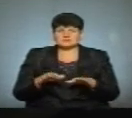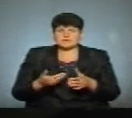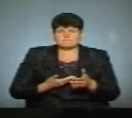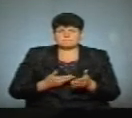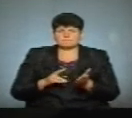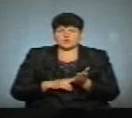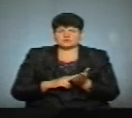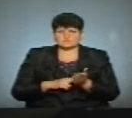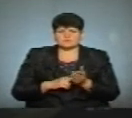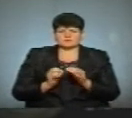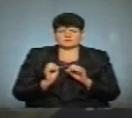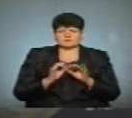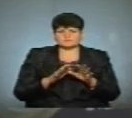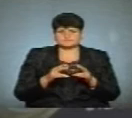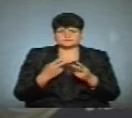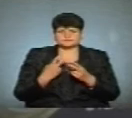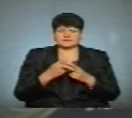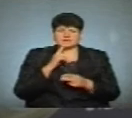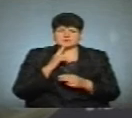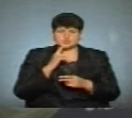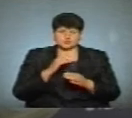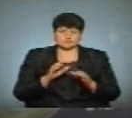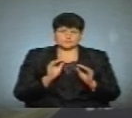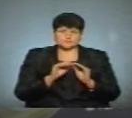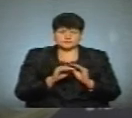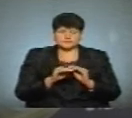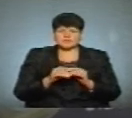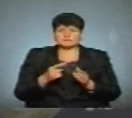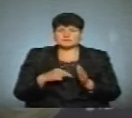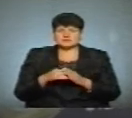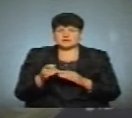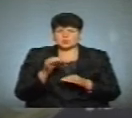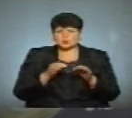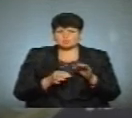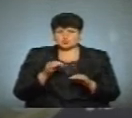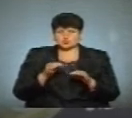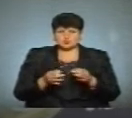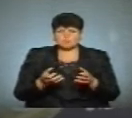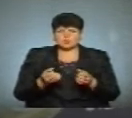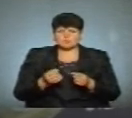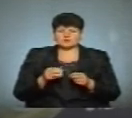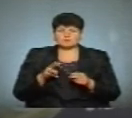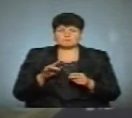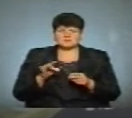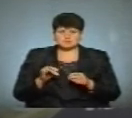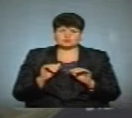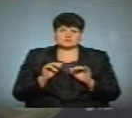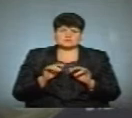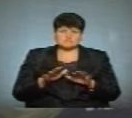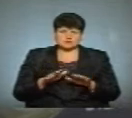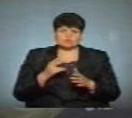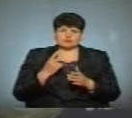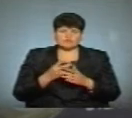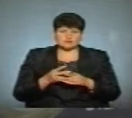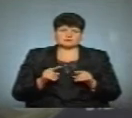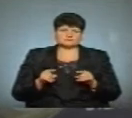та поміщено в ізолятор тимчасового тримання. Тернопільським міськрайонним судом обрано міру запобіжного заходу у вигляді